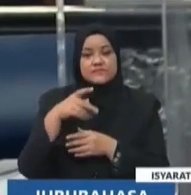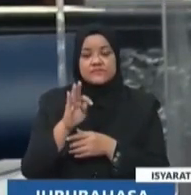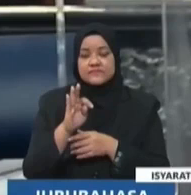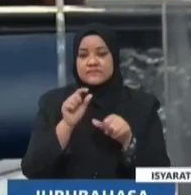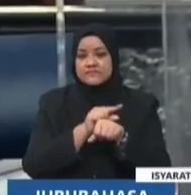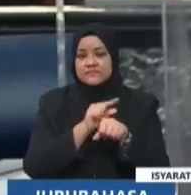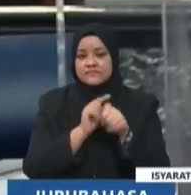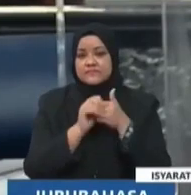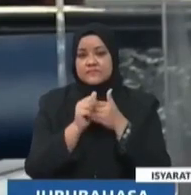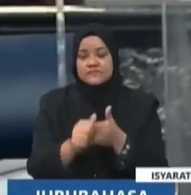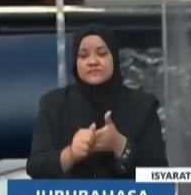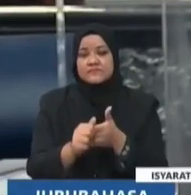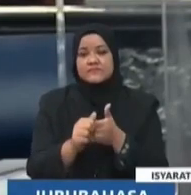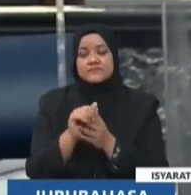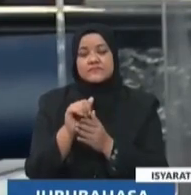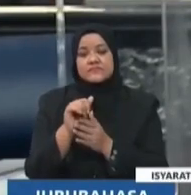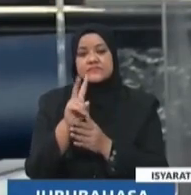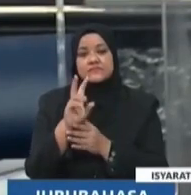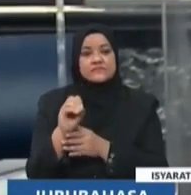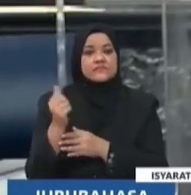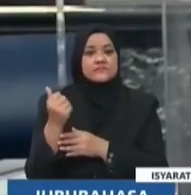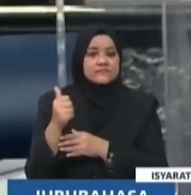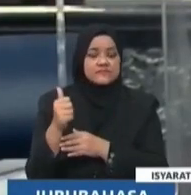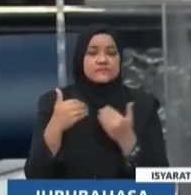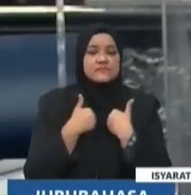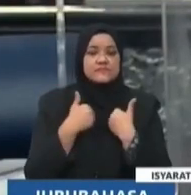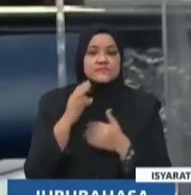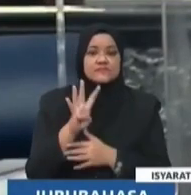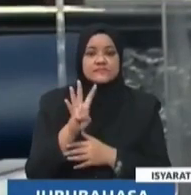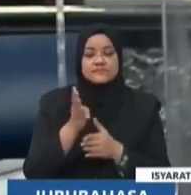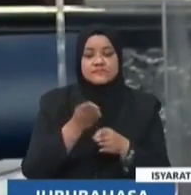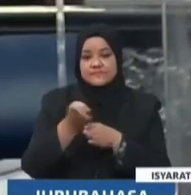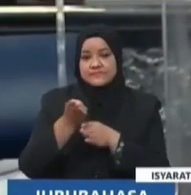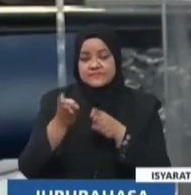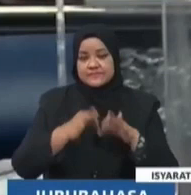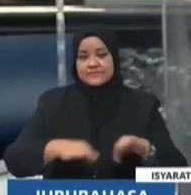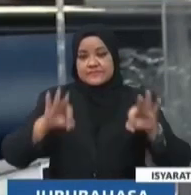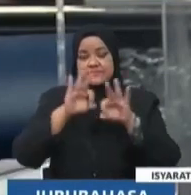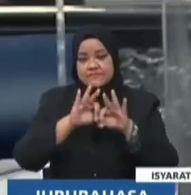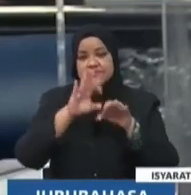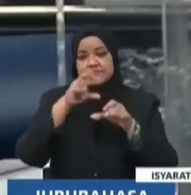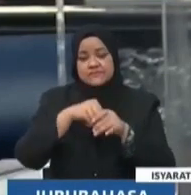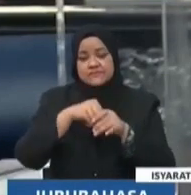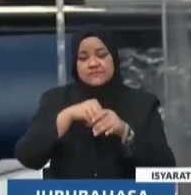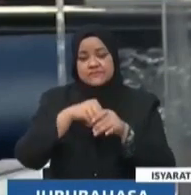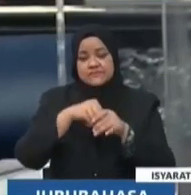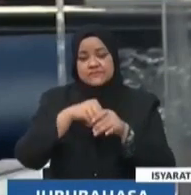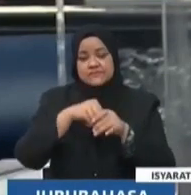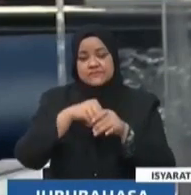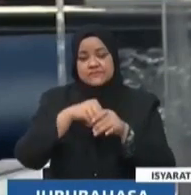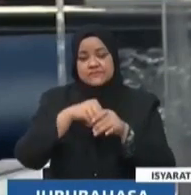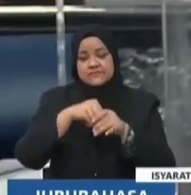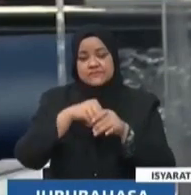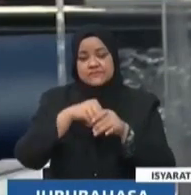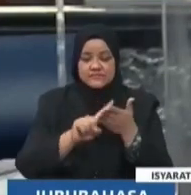kajari panduan pernafasan film kejadian 2010 terdapat 4sp utama yang digariskan dalam garis panduan